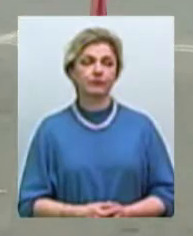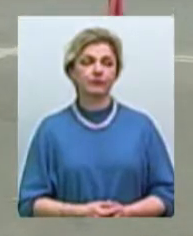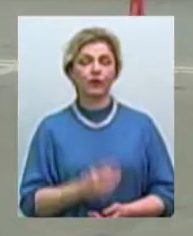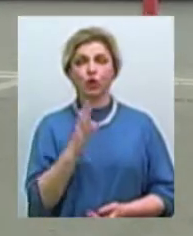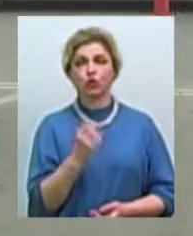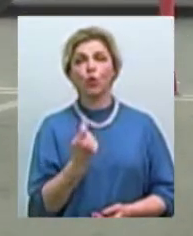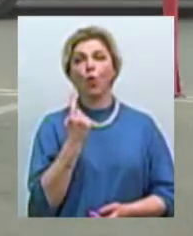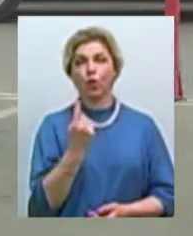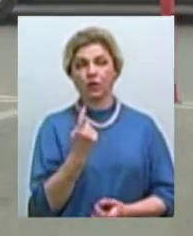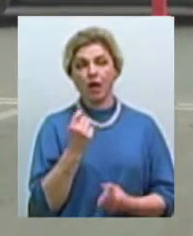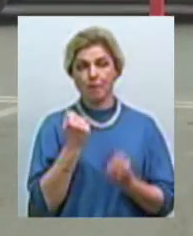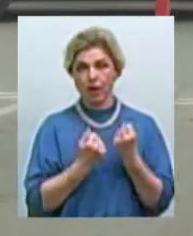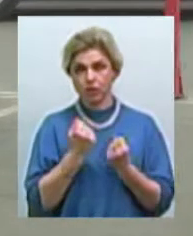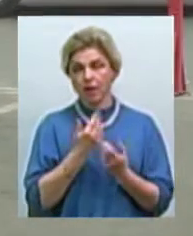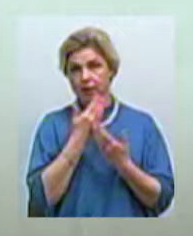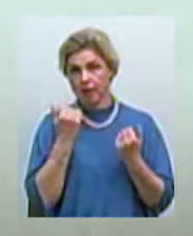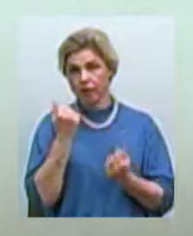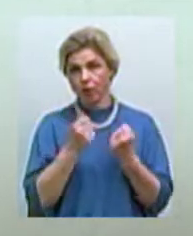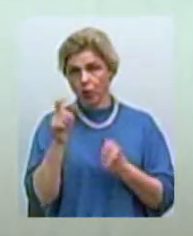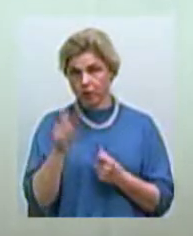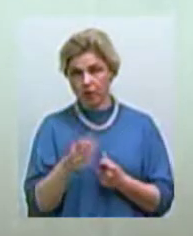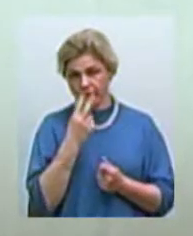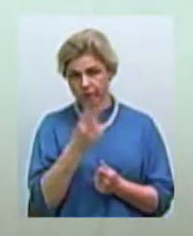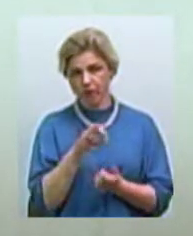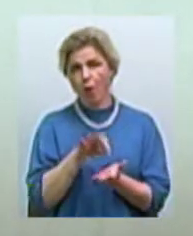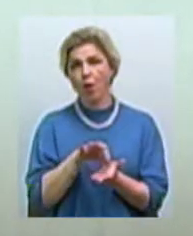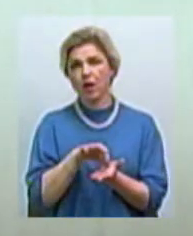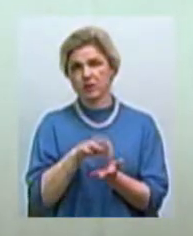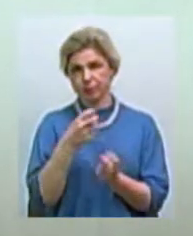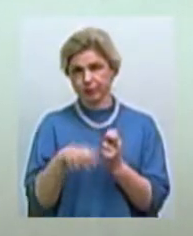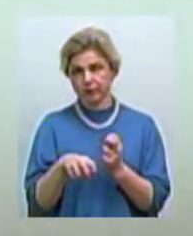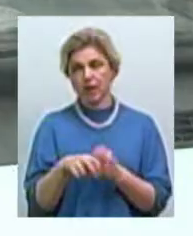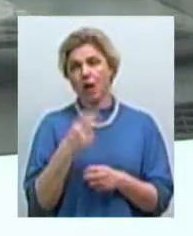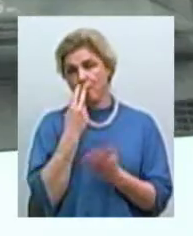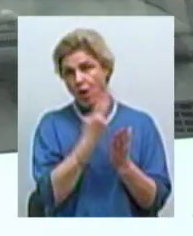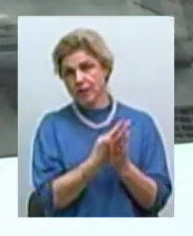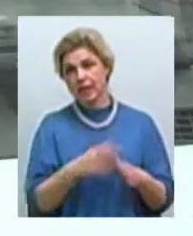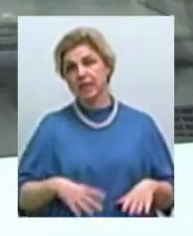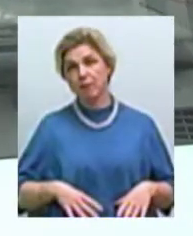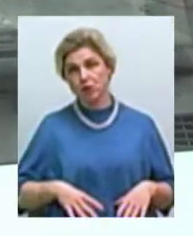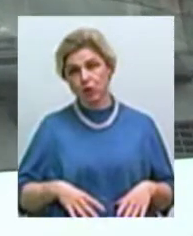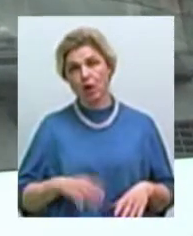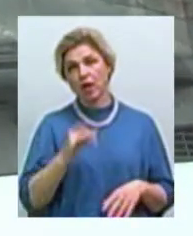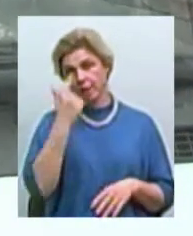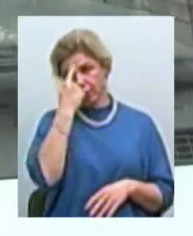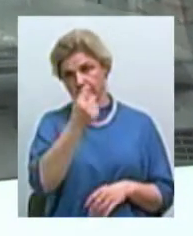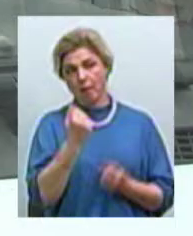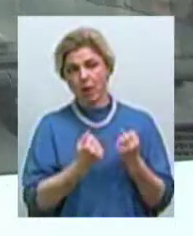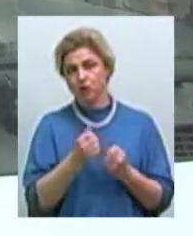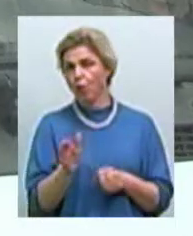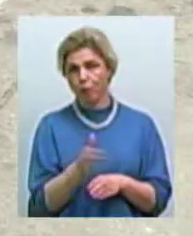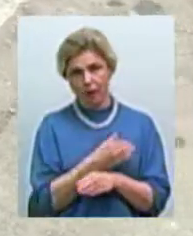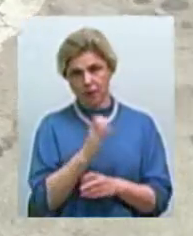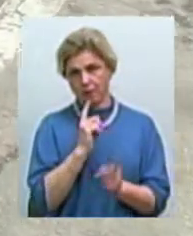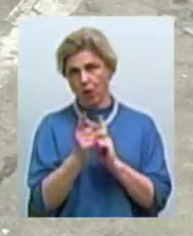одній автівці за відсутності водія виявили пошкоджене колесо. Показали диспетчеру маршруту. Та попередили – машину буде знято з